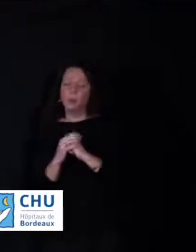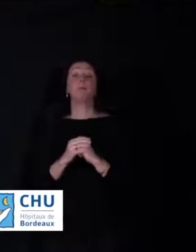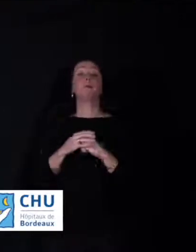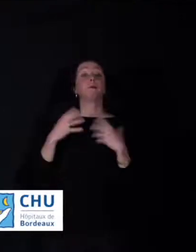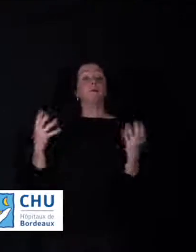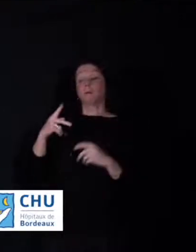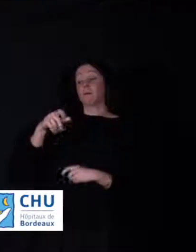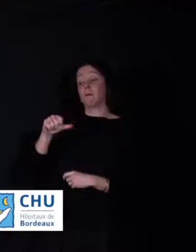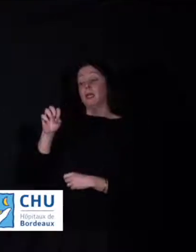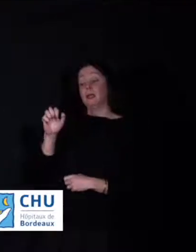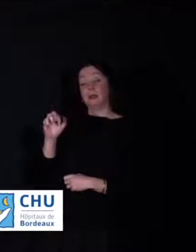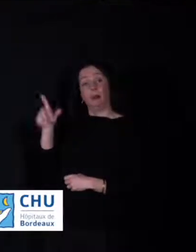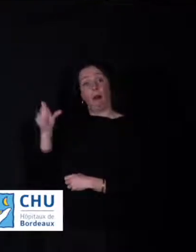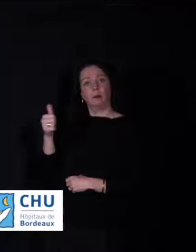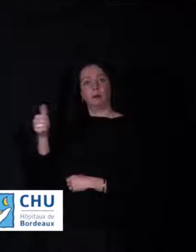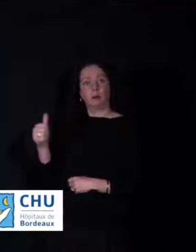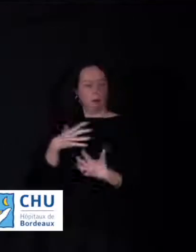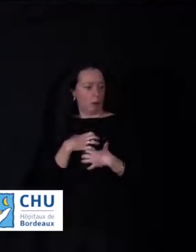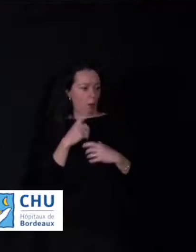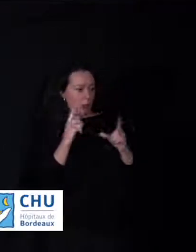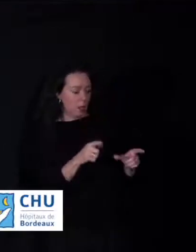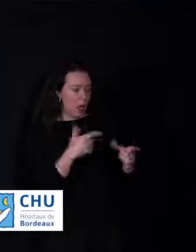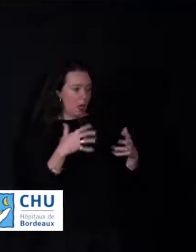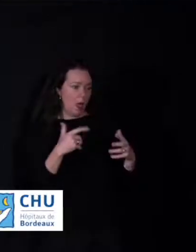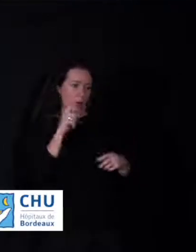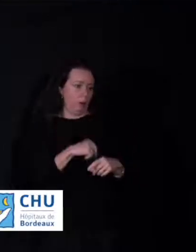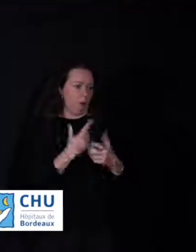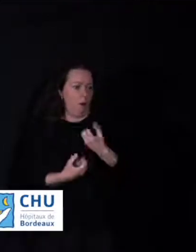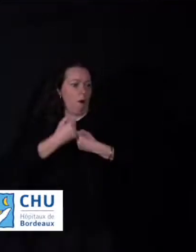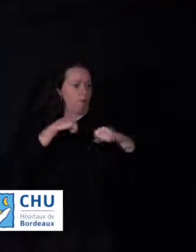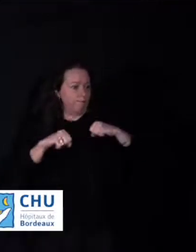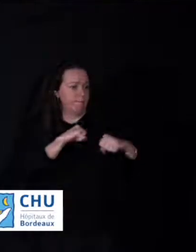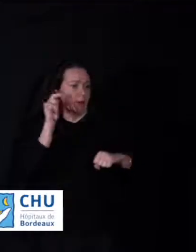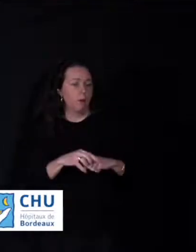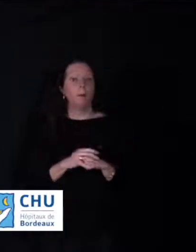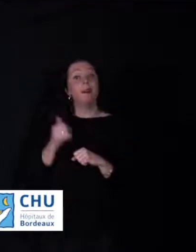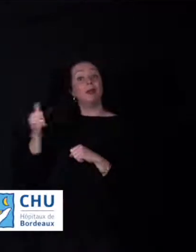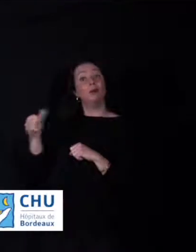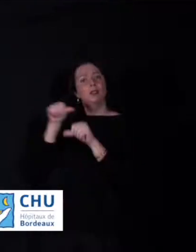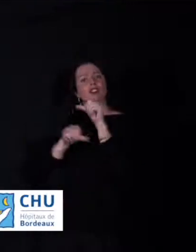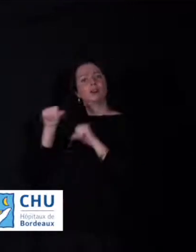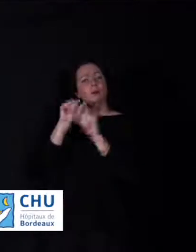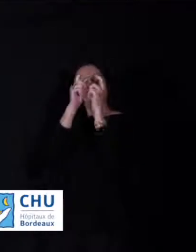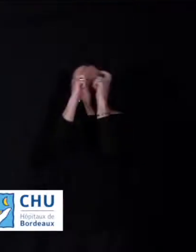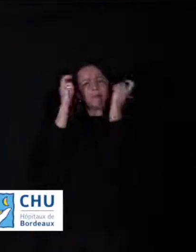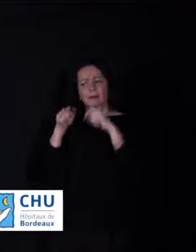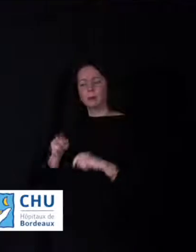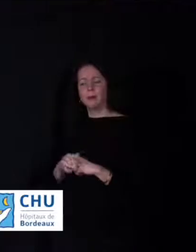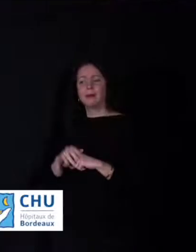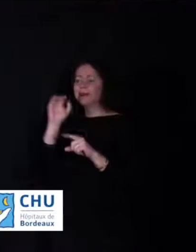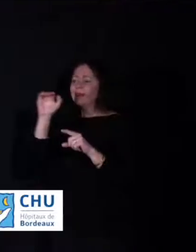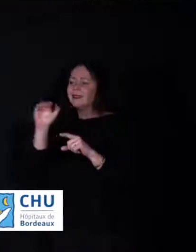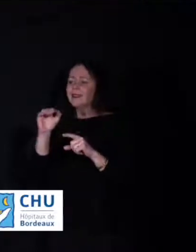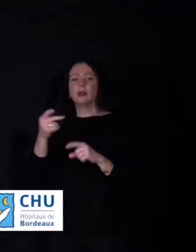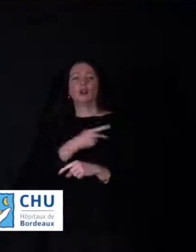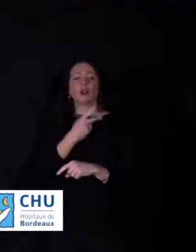Pasteur se dit là, pris d'angoisse, il faut faire quelque chose. Mais étant lui-même chimiste, il doit trouver les services du docteur